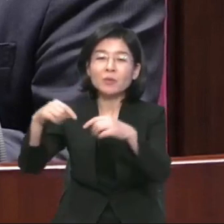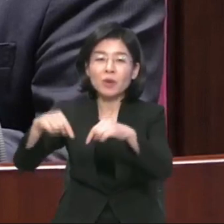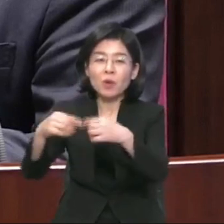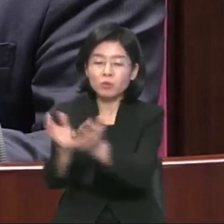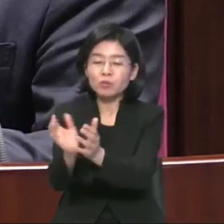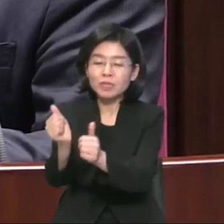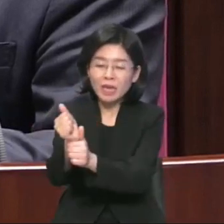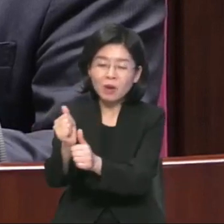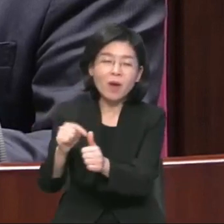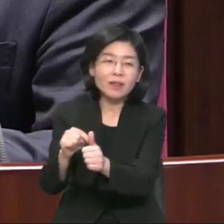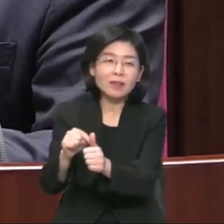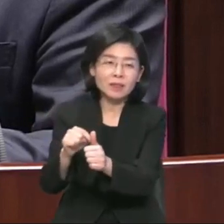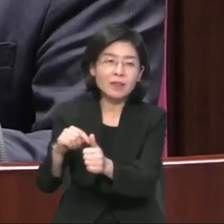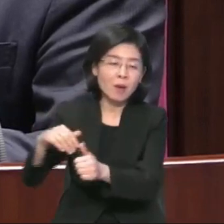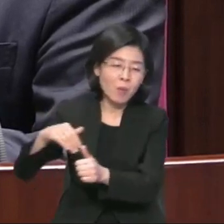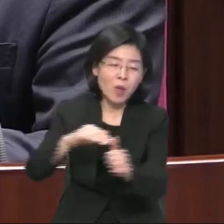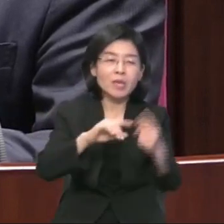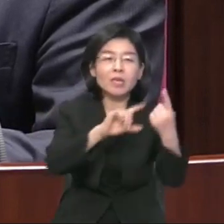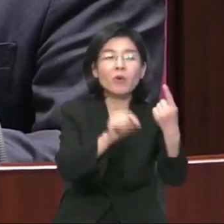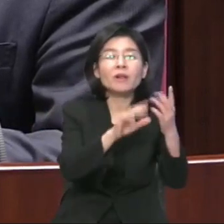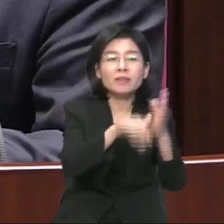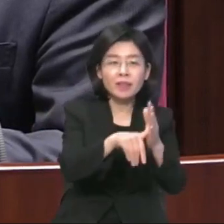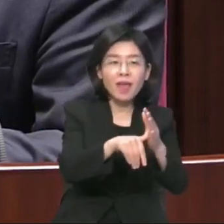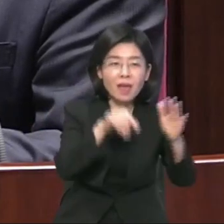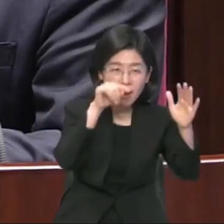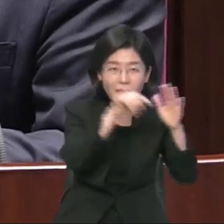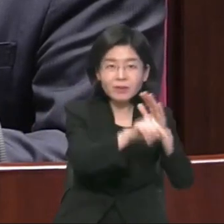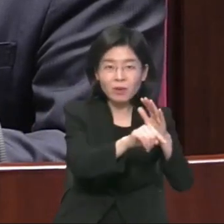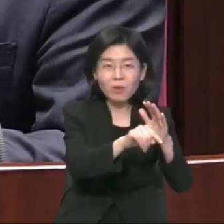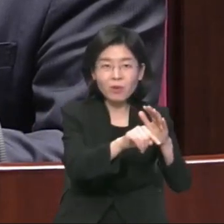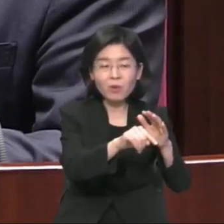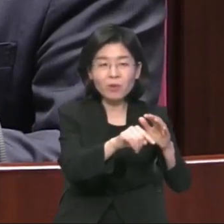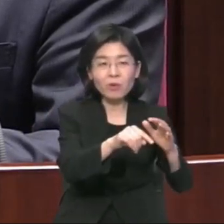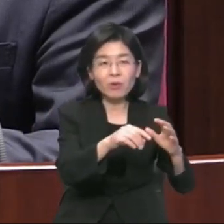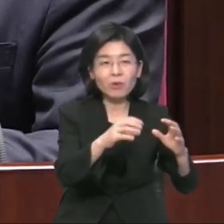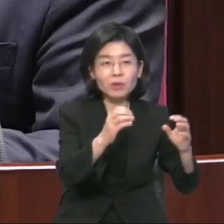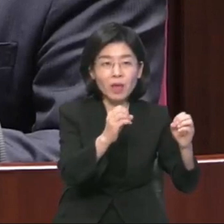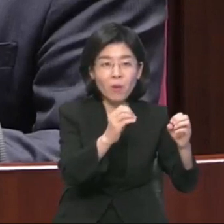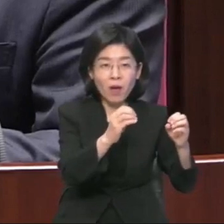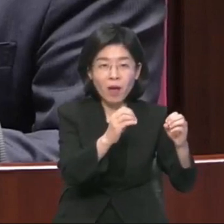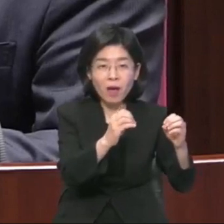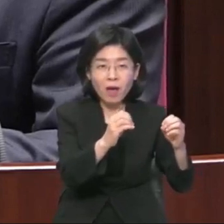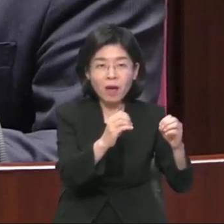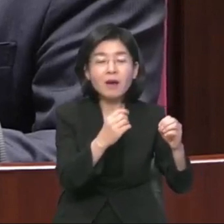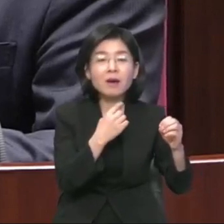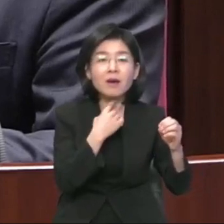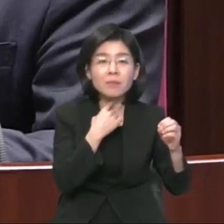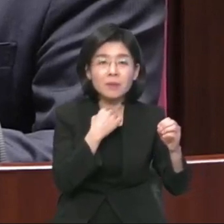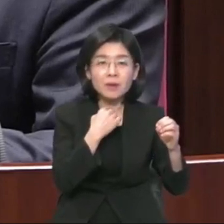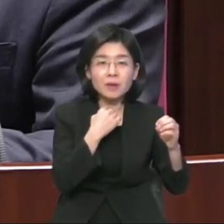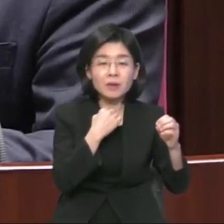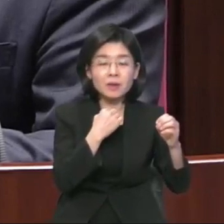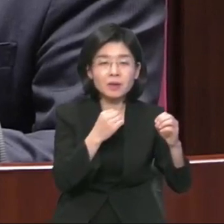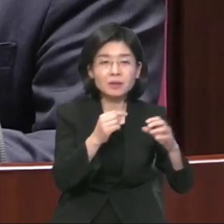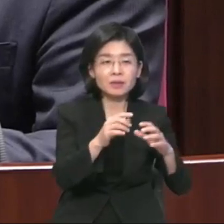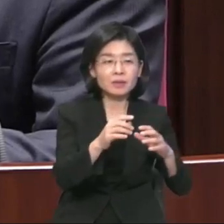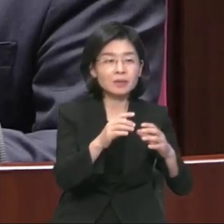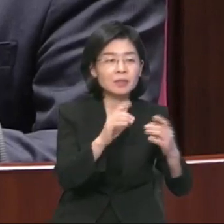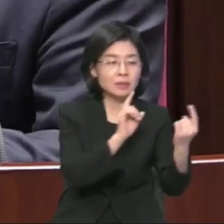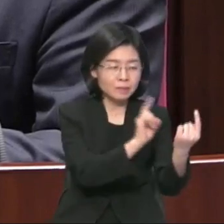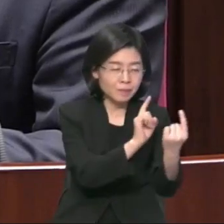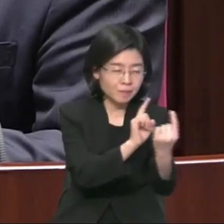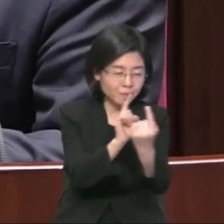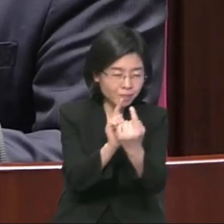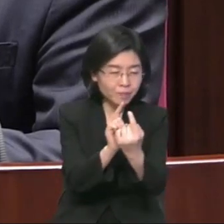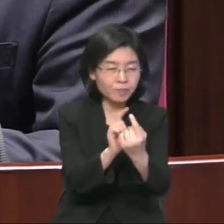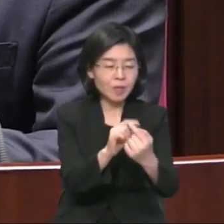테헤란 뭐 미리 예약된 그 계획된 방문이었지만 마침 또 이것이 현안이 되어서 여러